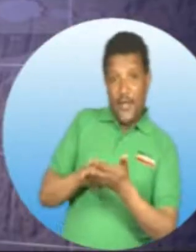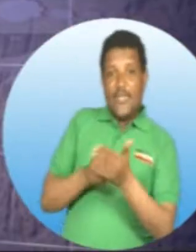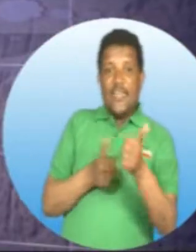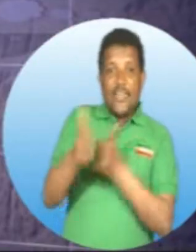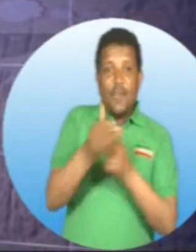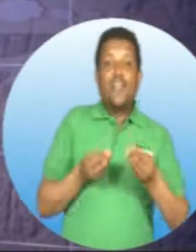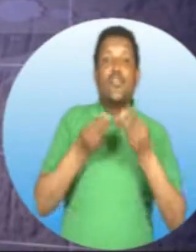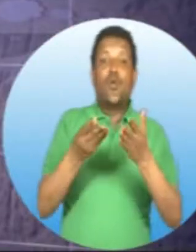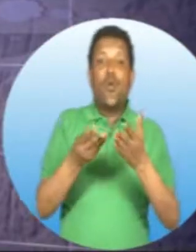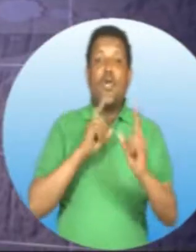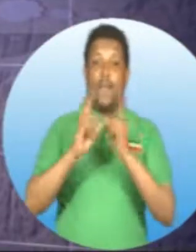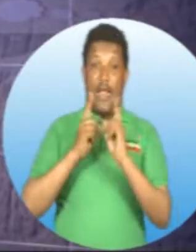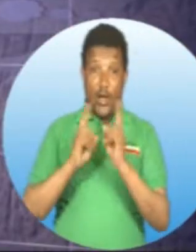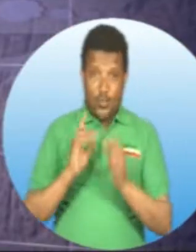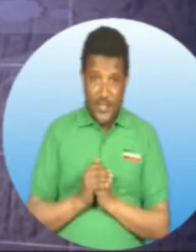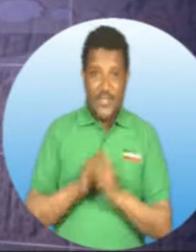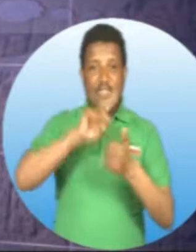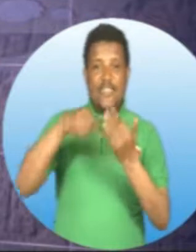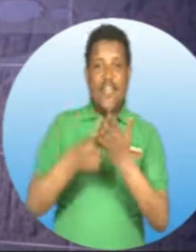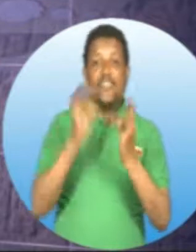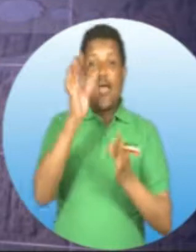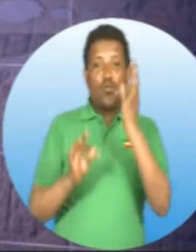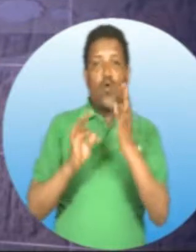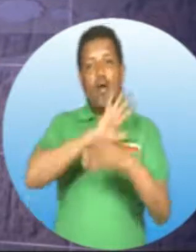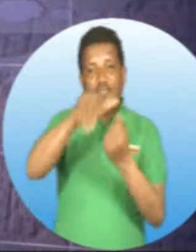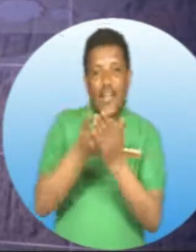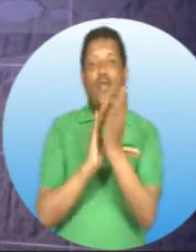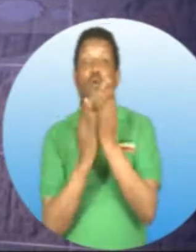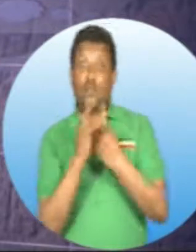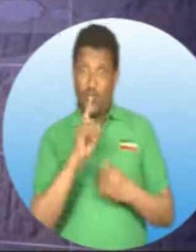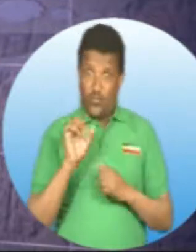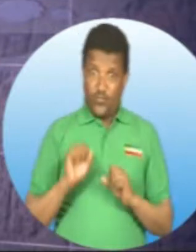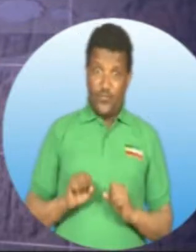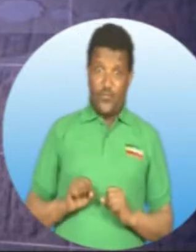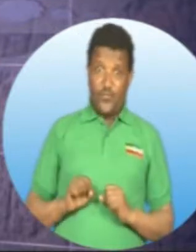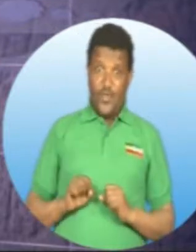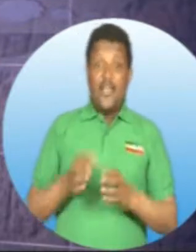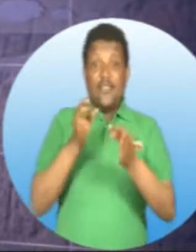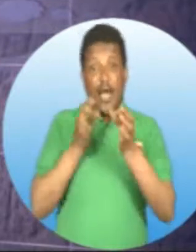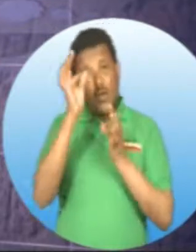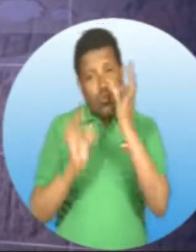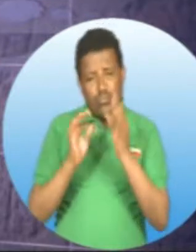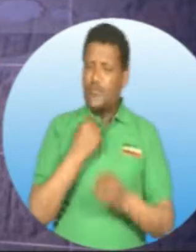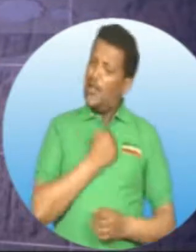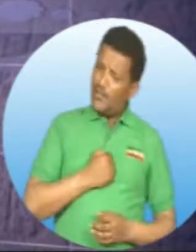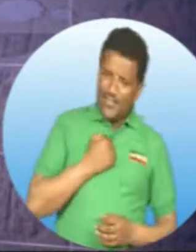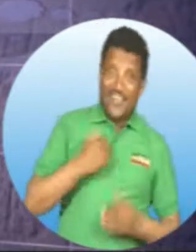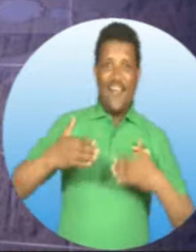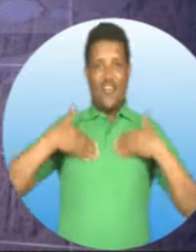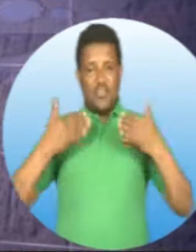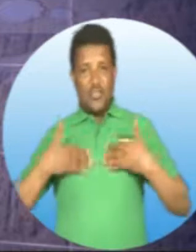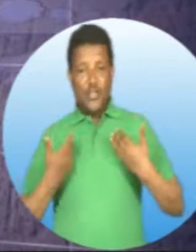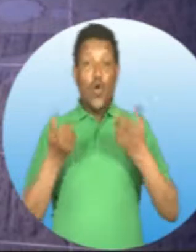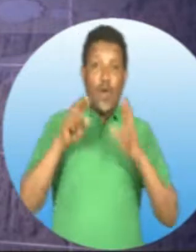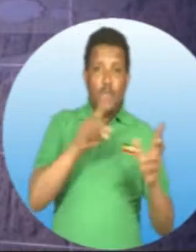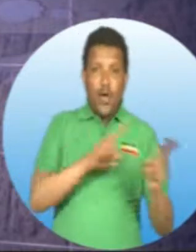አንባቢያን ቅድሚያ ሰጥተው የሚነጋገሩበት ስለ ታሪኩ አጠቃላይ ሁኔታ ነው። ታሪኩ አሳዛኝ፣